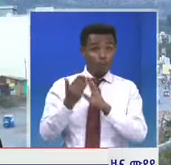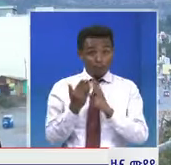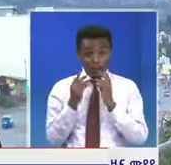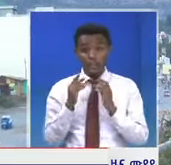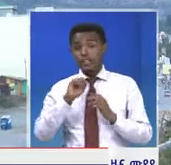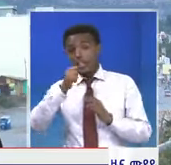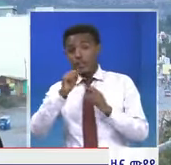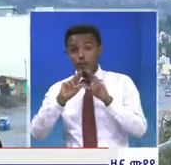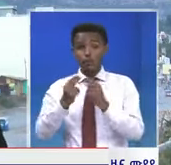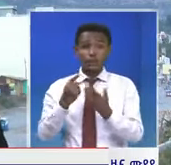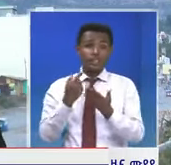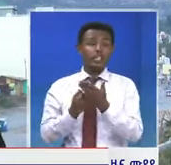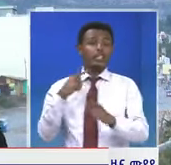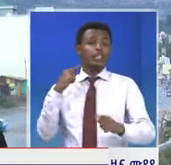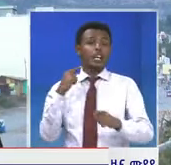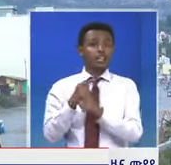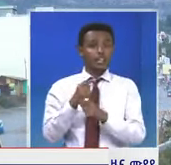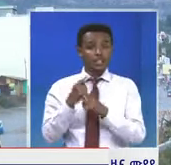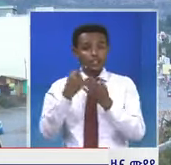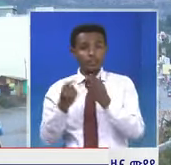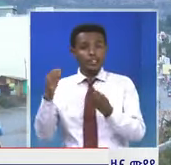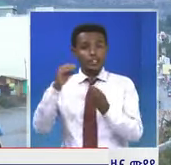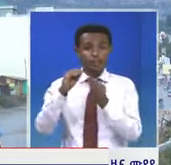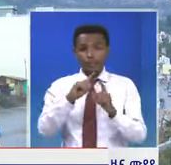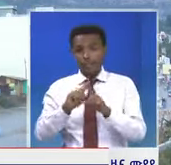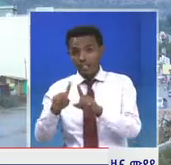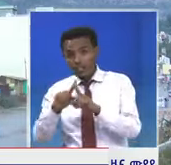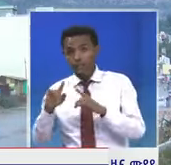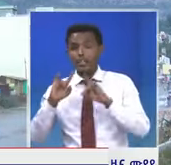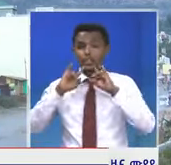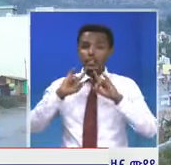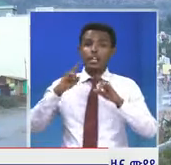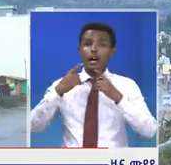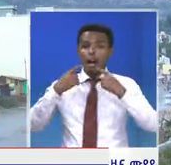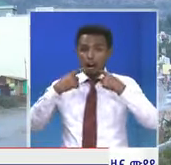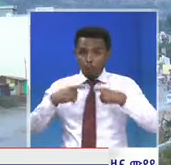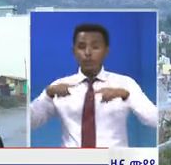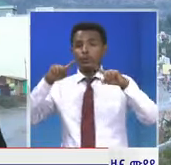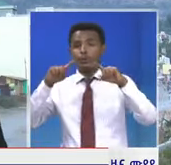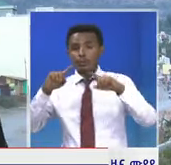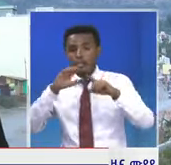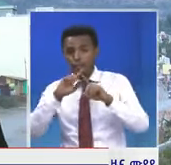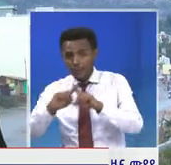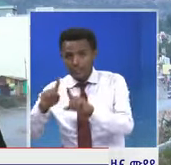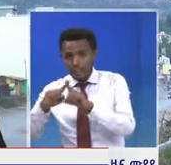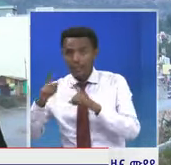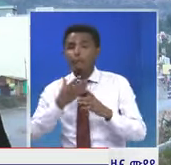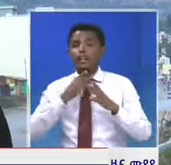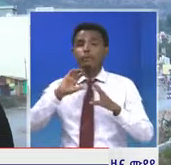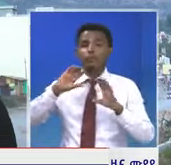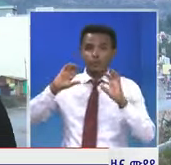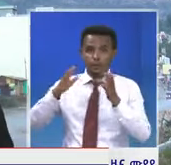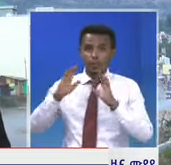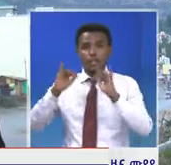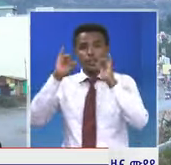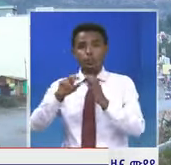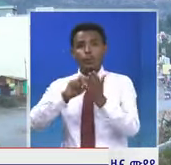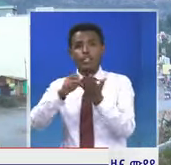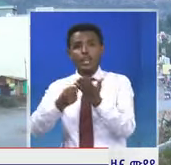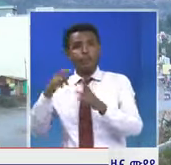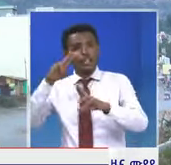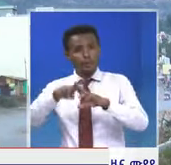የጋዜጠኞች ቡድን የሚያረጋግጠው ይህንን ነው። ከዚህ በተጨማሪ እንግዲህ በተለያዩ የዜና ወጃዎቻችን የአማራ ሚዲያ ኮርፖሬሽን የጋዜጠኞች ቡድን መቀመጫውን እዚህ ወልዲያ ከተማ